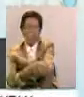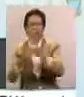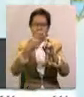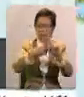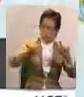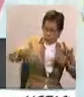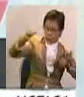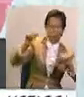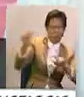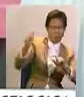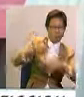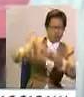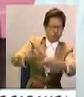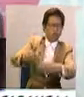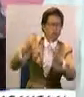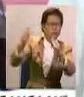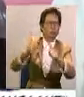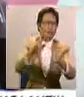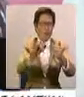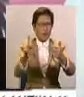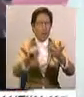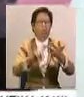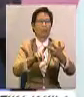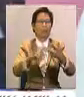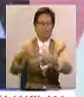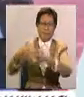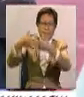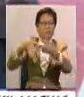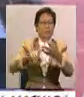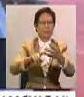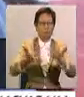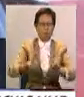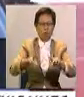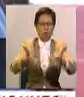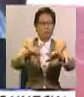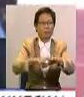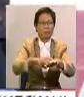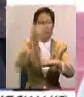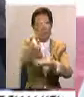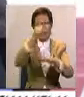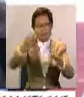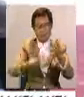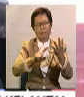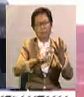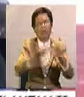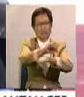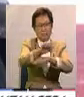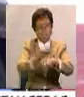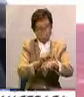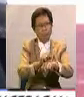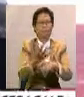Perancis yang sangat ke depan, United Kingdom, Amerika Syarikat, Australia, Afrika Selatan,